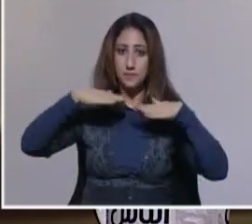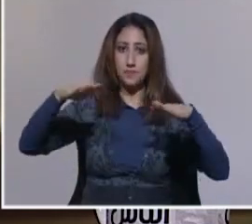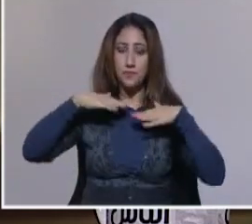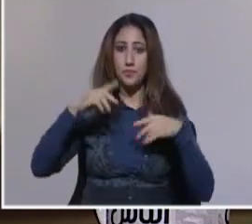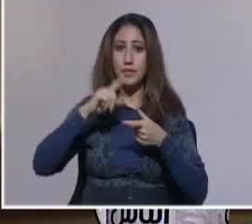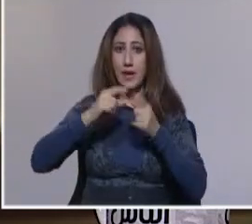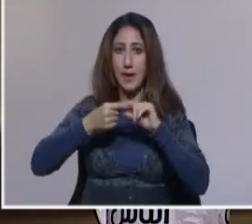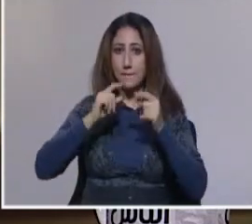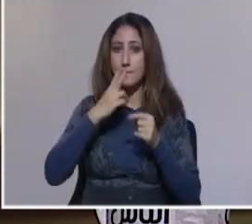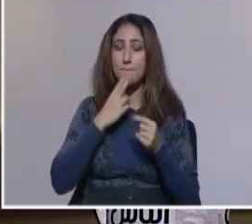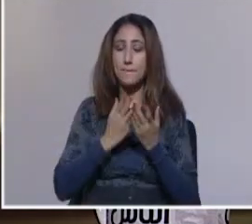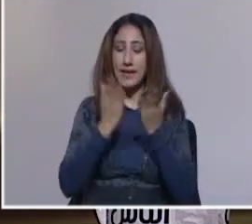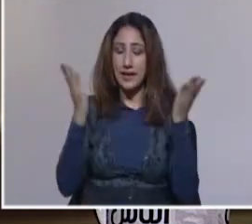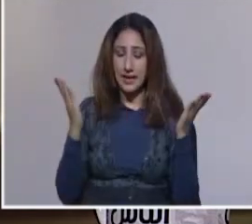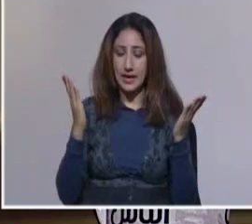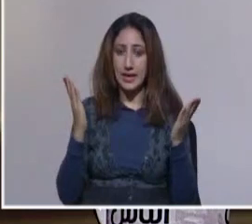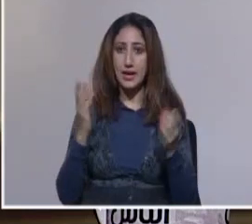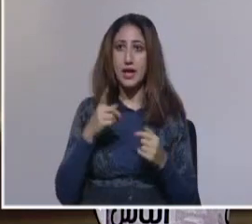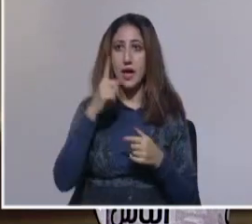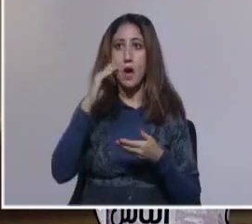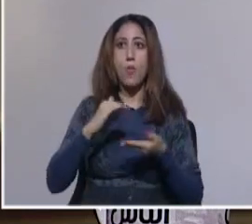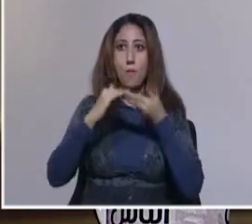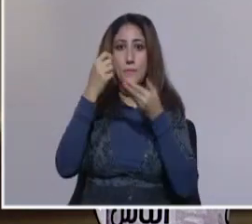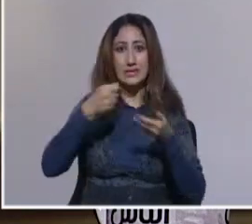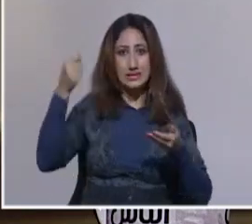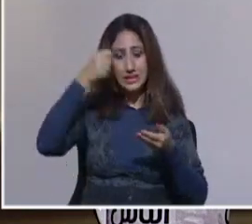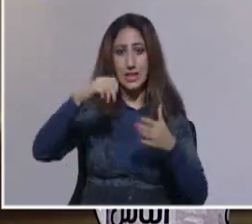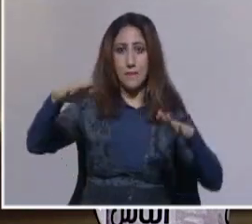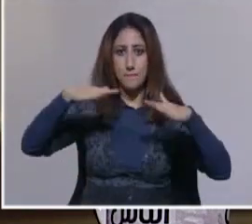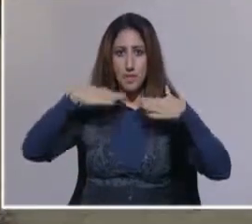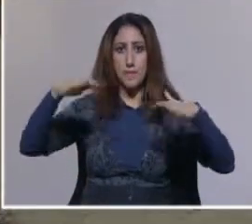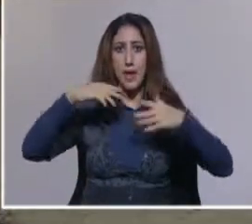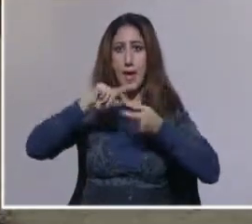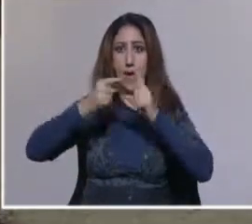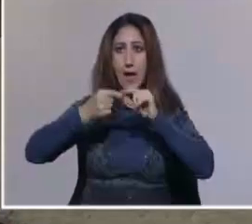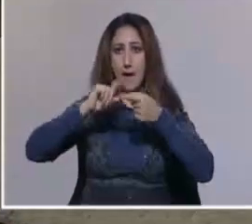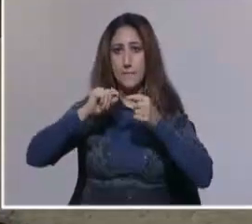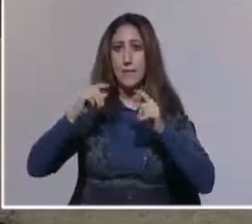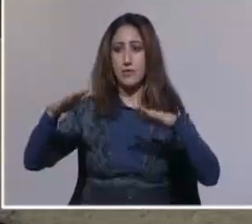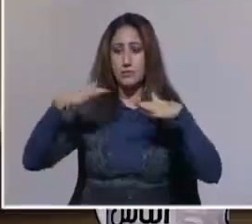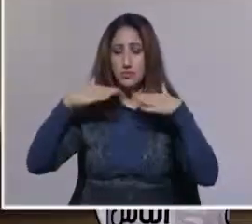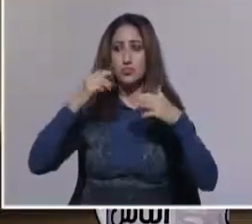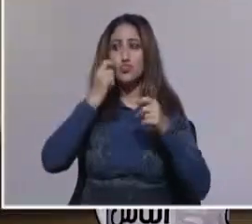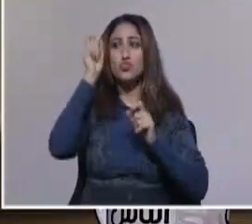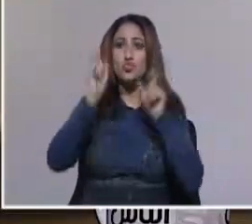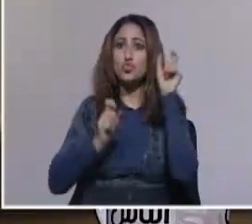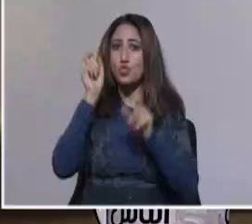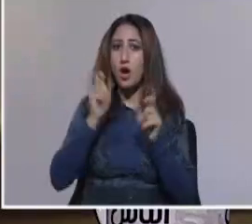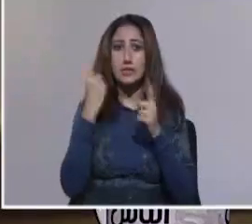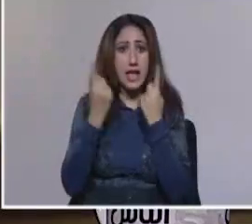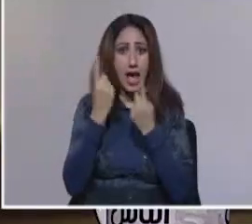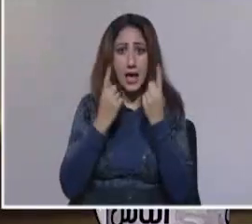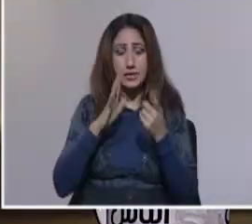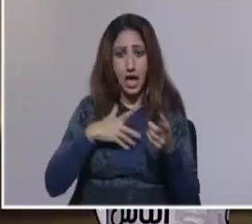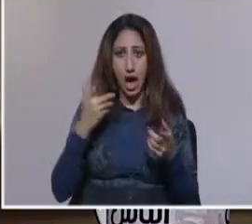خير للغير 1,000 بطانية وهيزودوا. وبعدين أي حد تاني، أشخاص عاديين، مواطنين عاديين